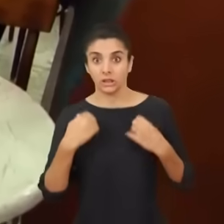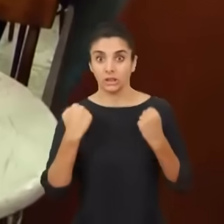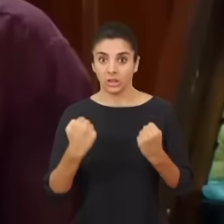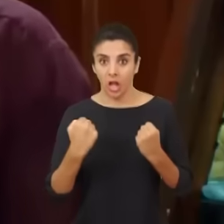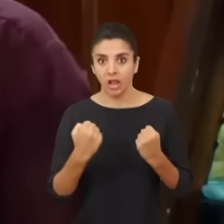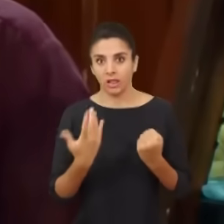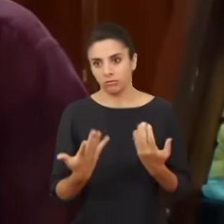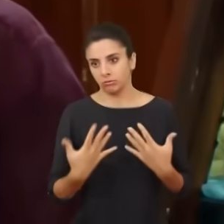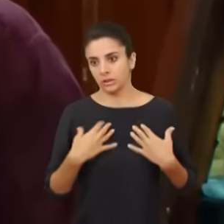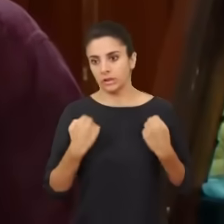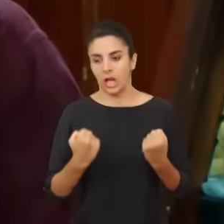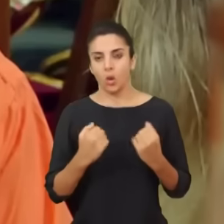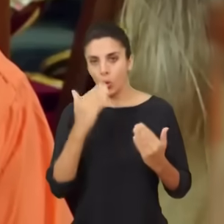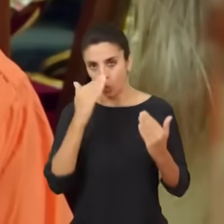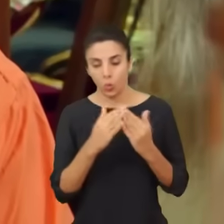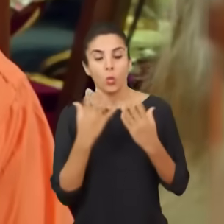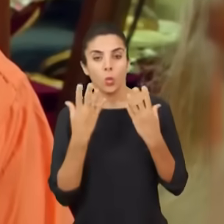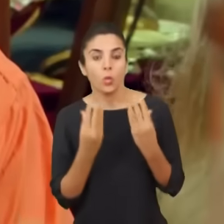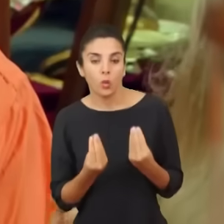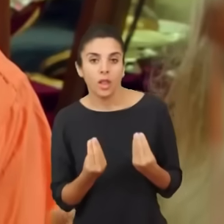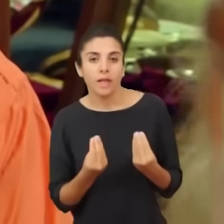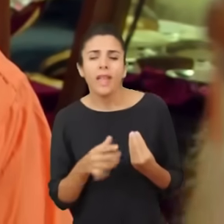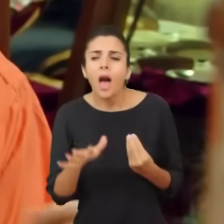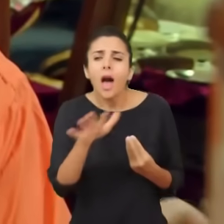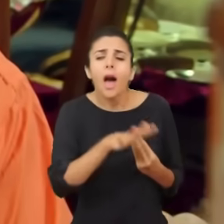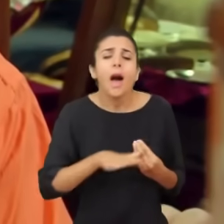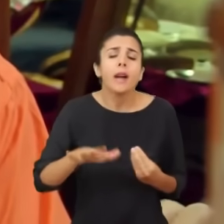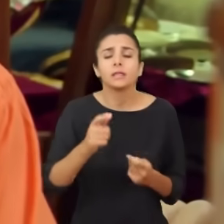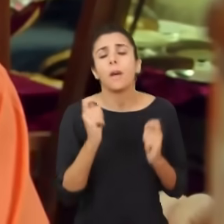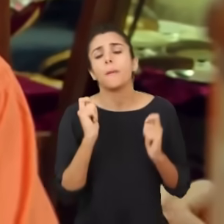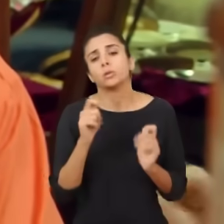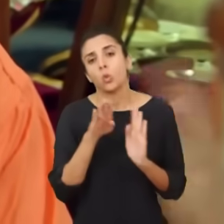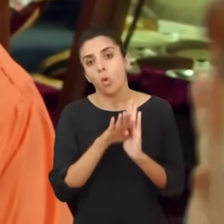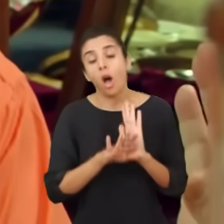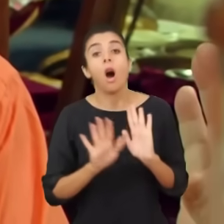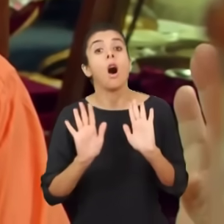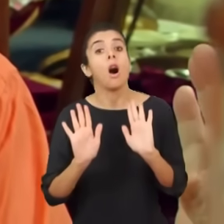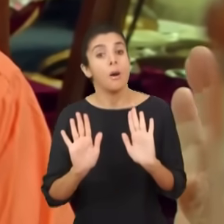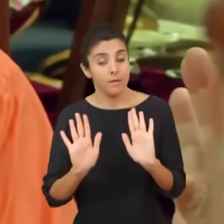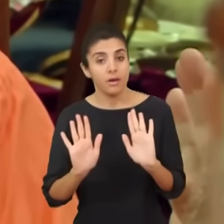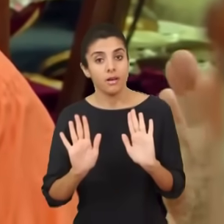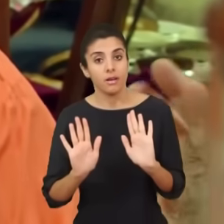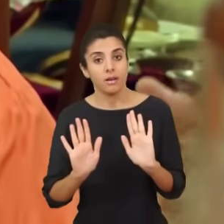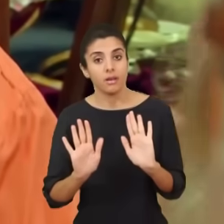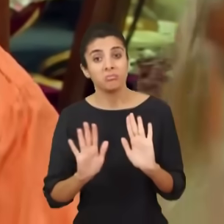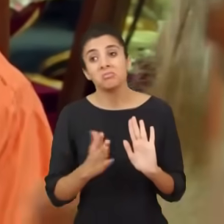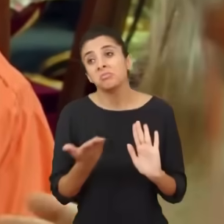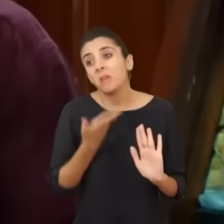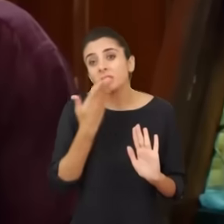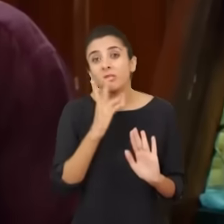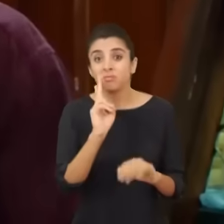sağlıklı olan, sıhhati yerinde olan herkese farz. Heh. Ama